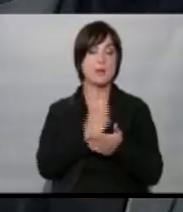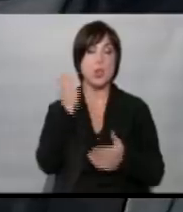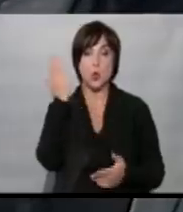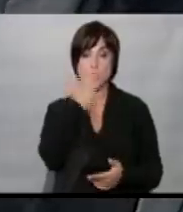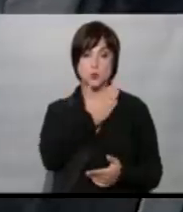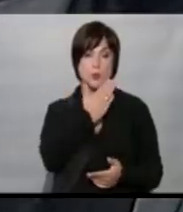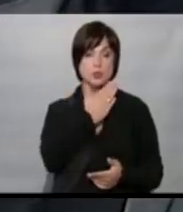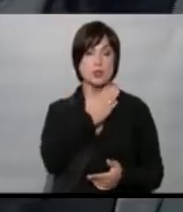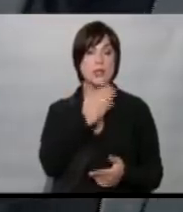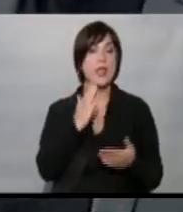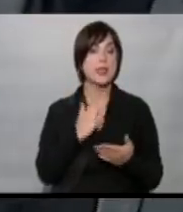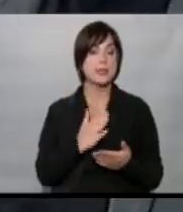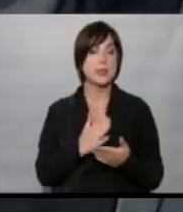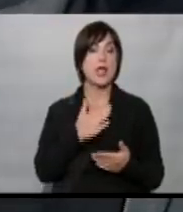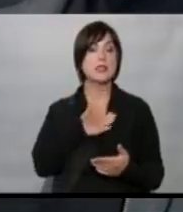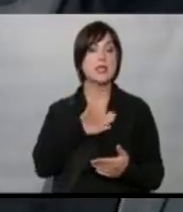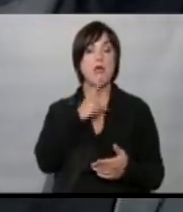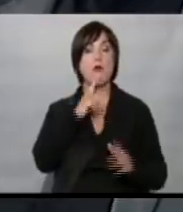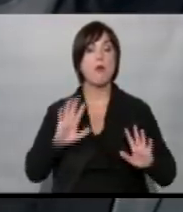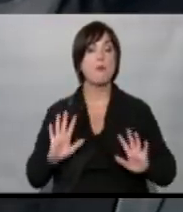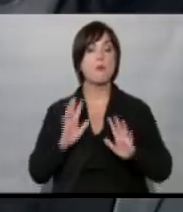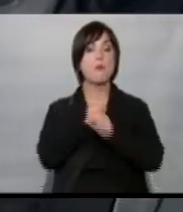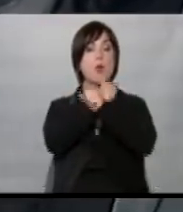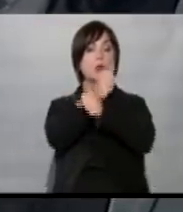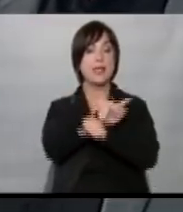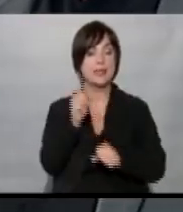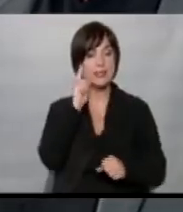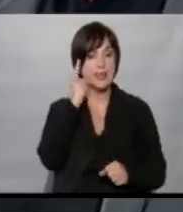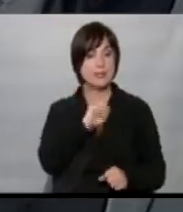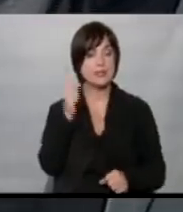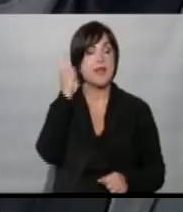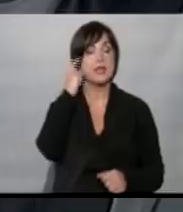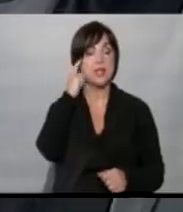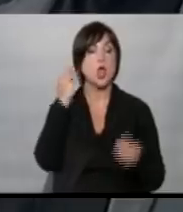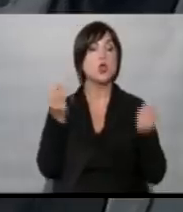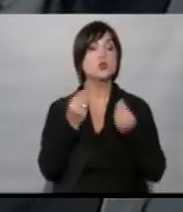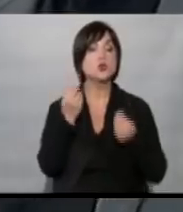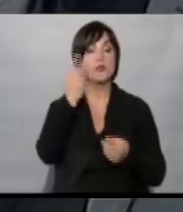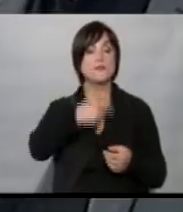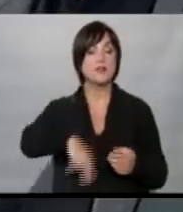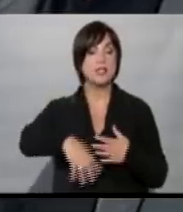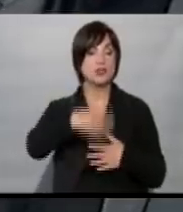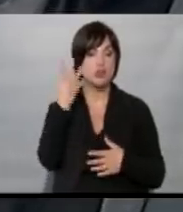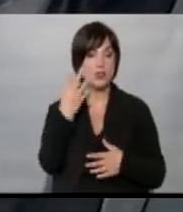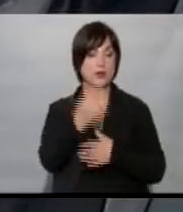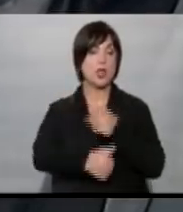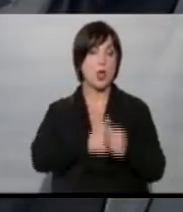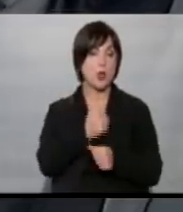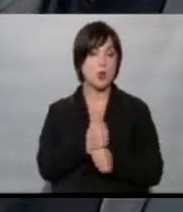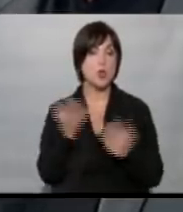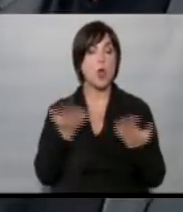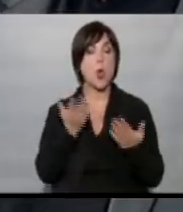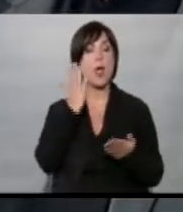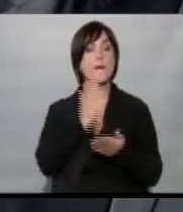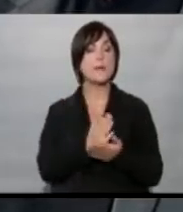успешен, односно дека ние кои бойкотираме дека не знаеме или не сме свесни. Зошто 2004 година, кога